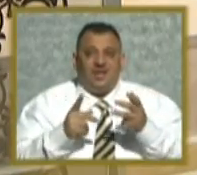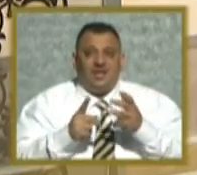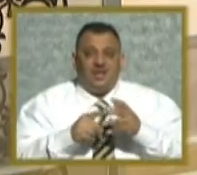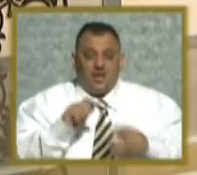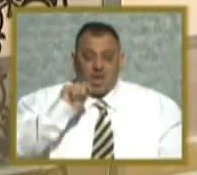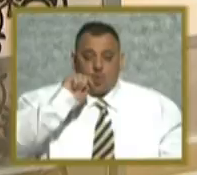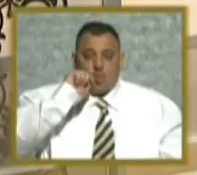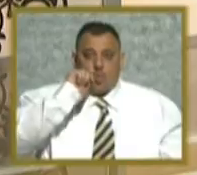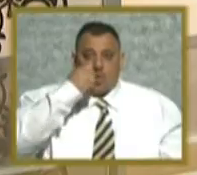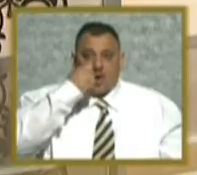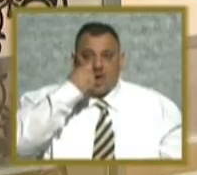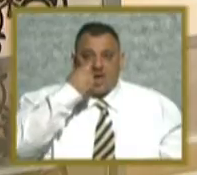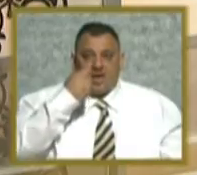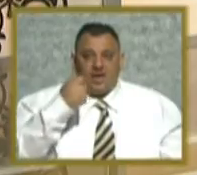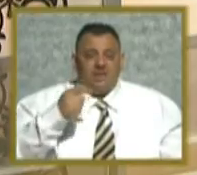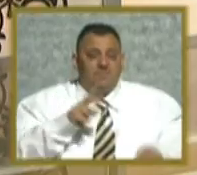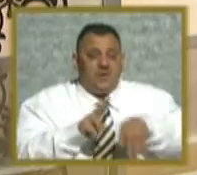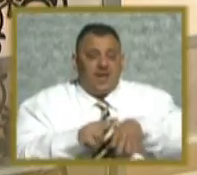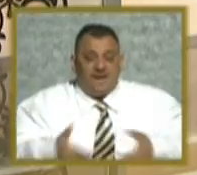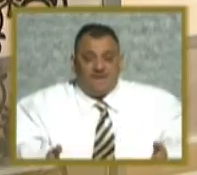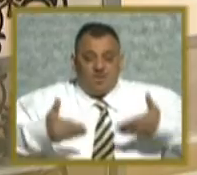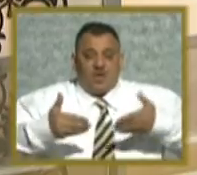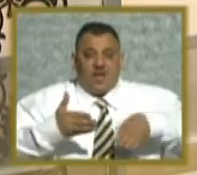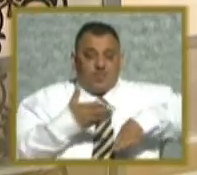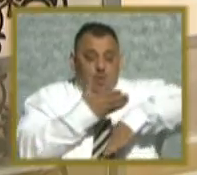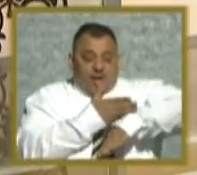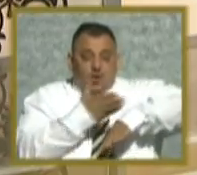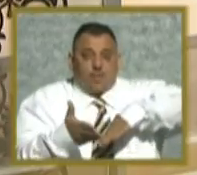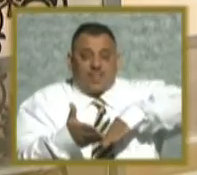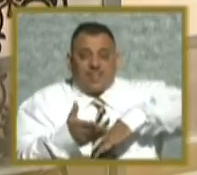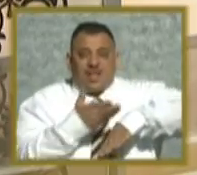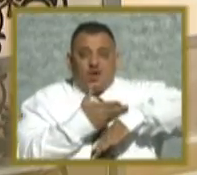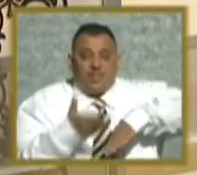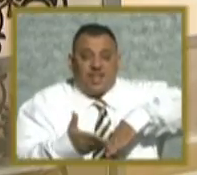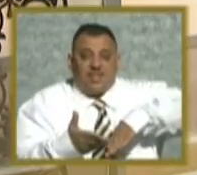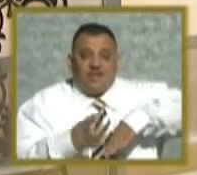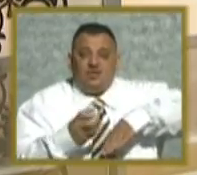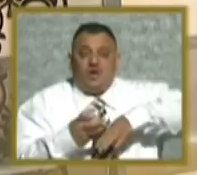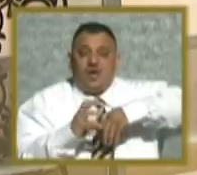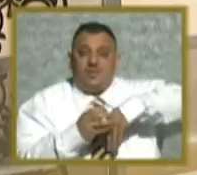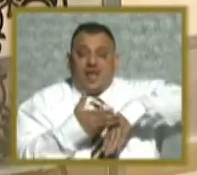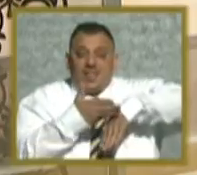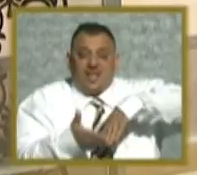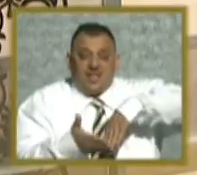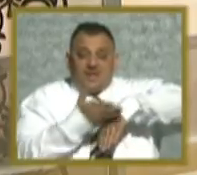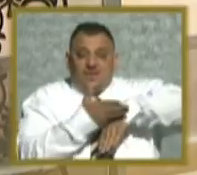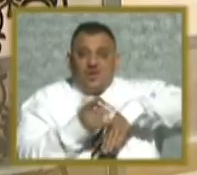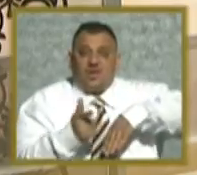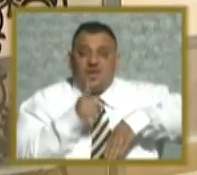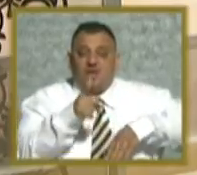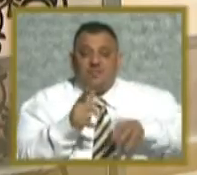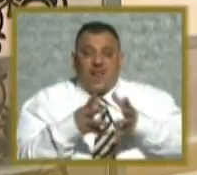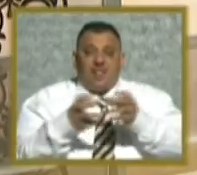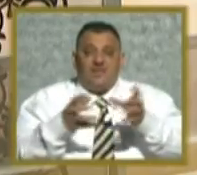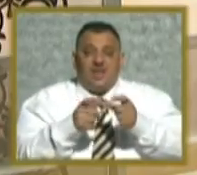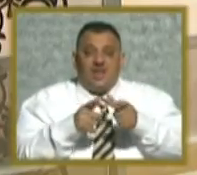للرجل يلبس فوق يعني تحت الركبة أهم شيء؟ نعم نعم فوق الكعب أما يكون تحت